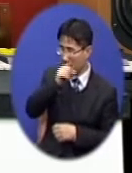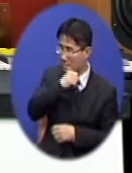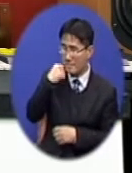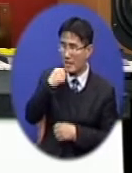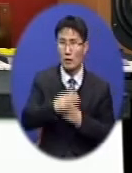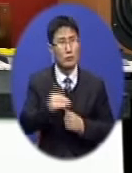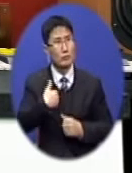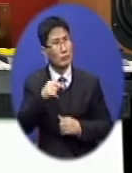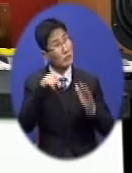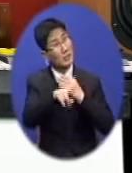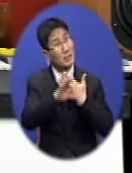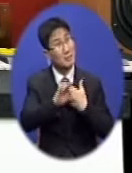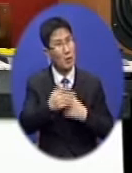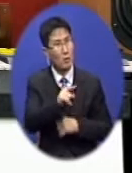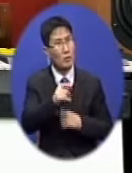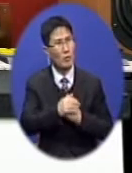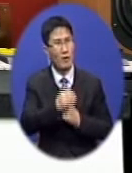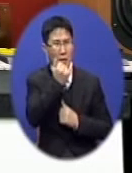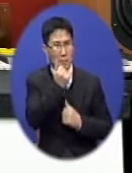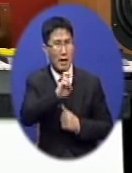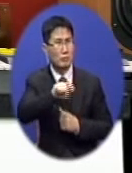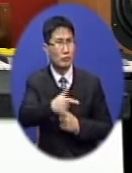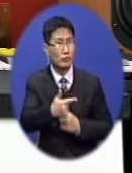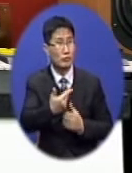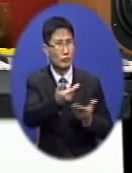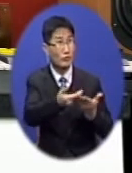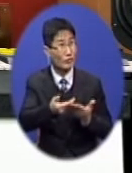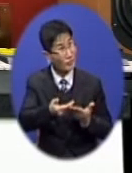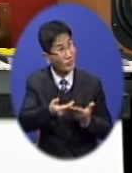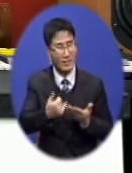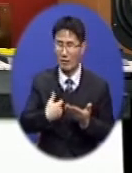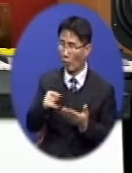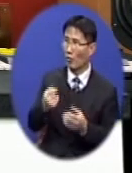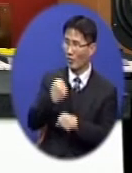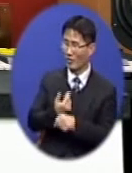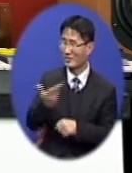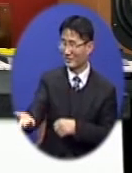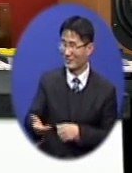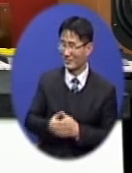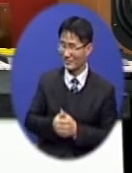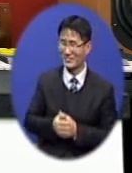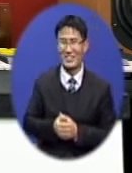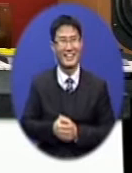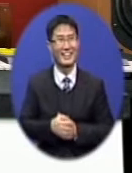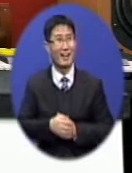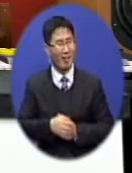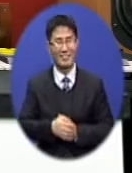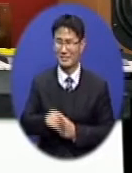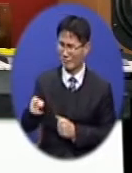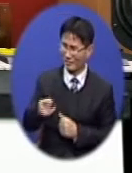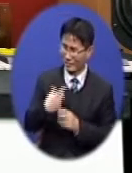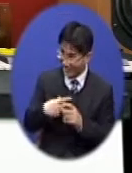이제 저희 한번 가면은 이게 반복 좀 한번 해주실 생각은 없어요? 좀 해드리죠. 아이고 좋다.